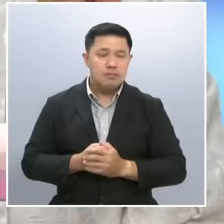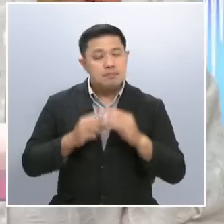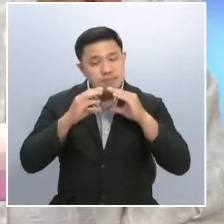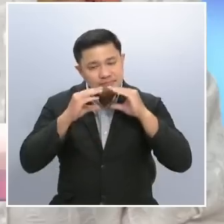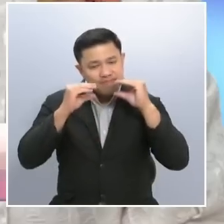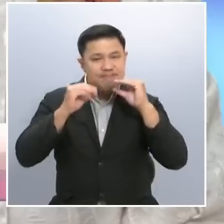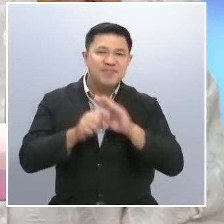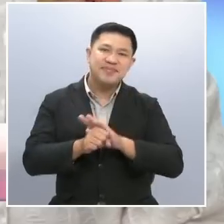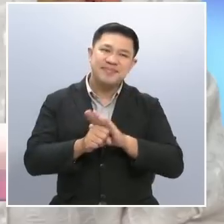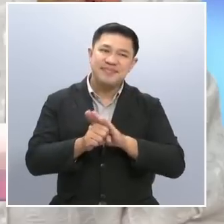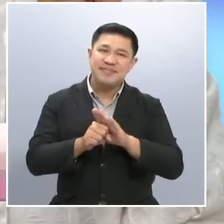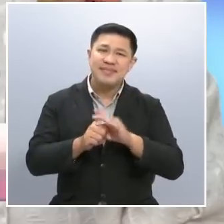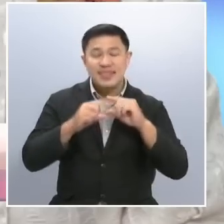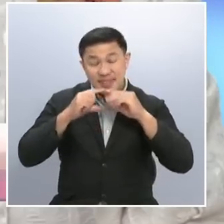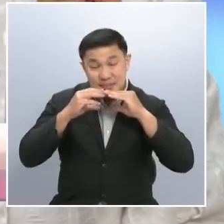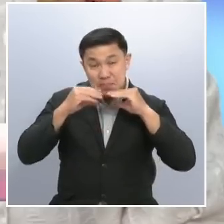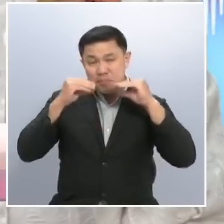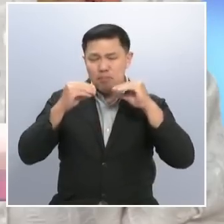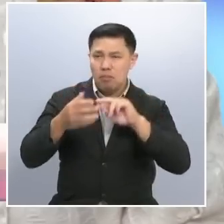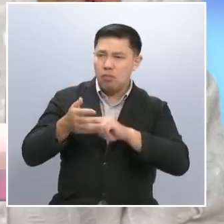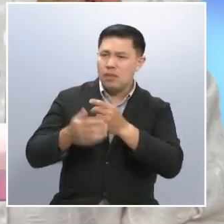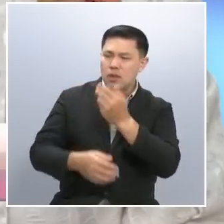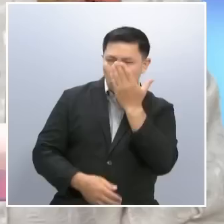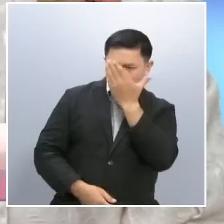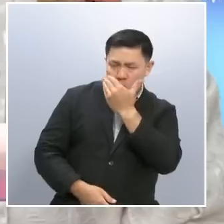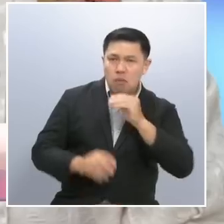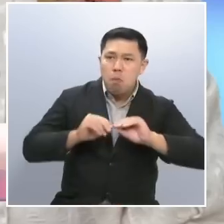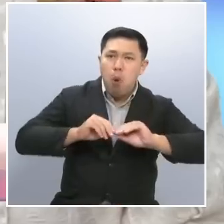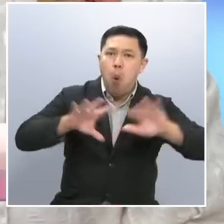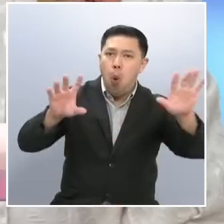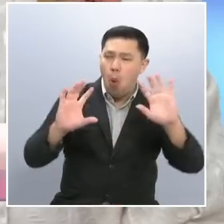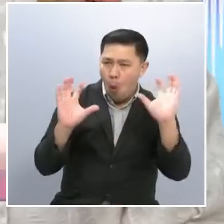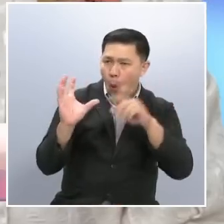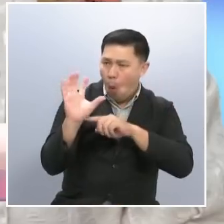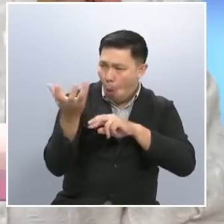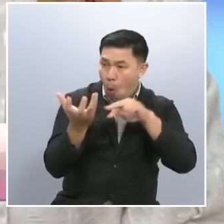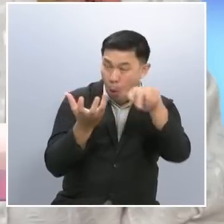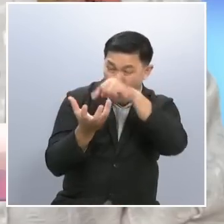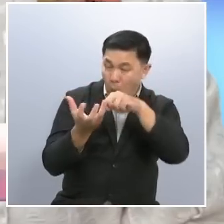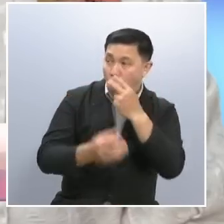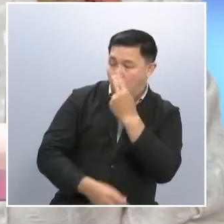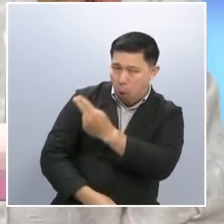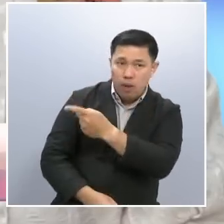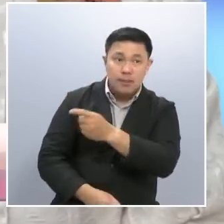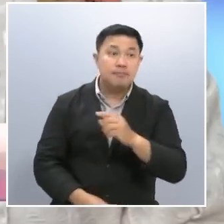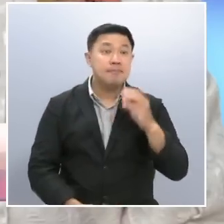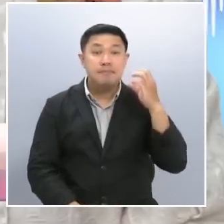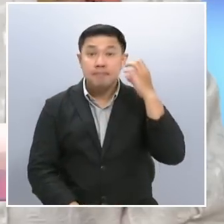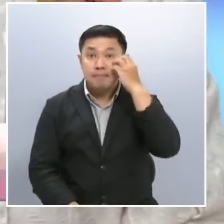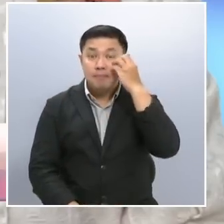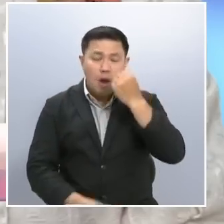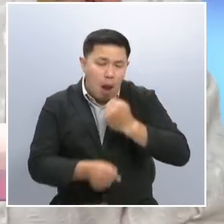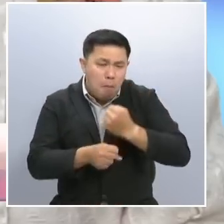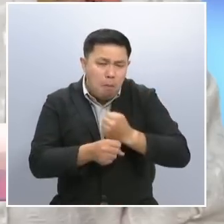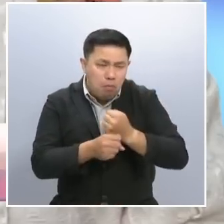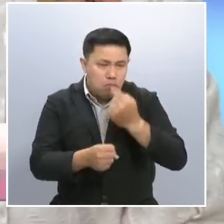พอดีๆแล้วรอยยิ้มเนี่ยก็เป็นรอยยิ้มพิมพ์ใจไปทั่วโลกเลยนะคะสิ่งที่คุณพี่ทานได้ทำเนี่ยนะคะมันเป็นการสื่อ